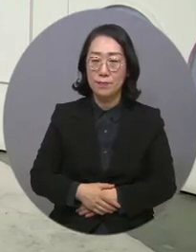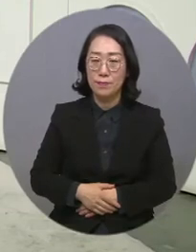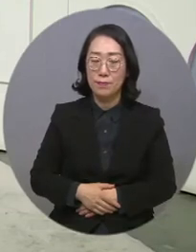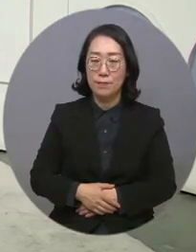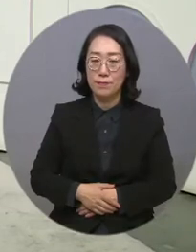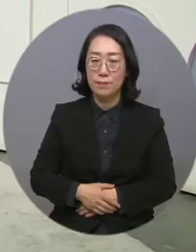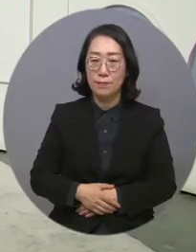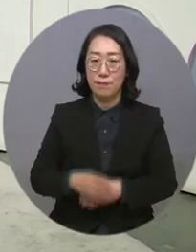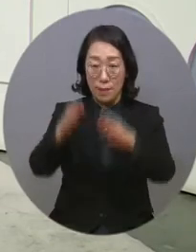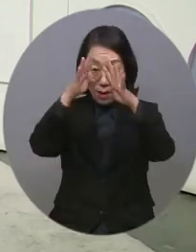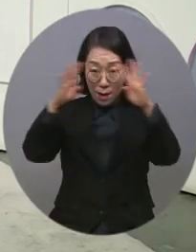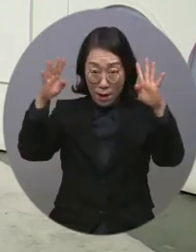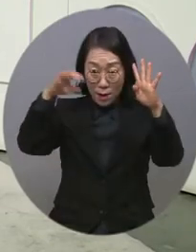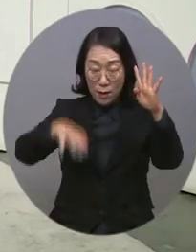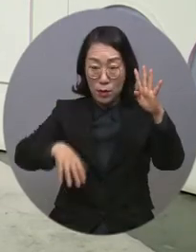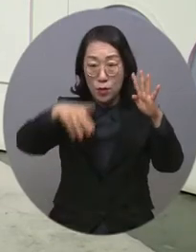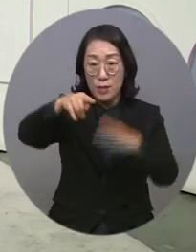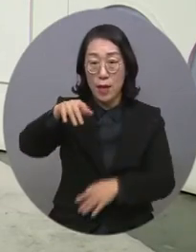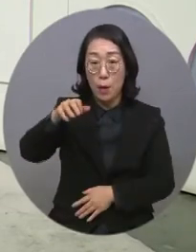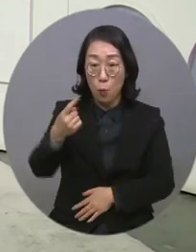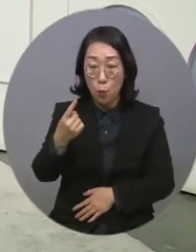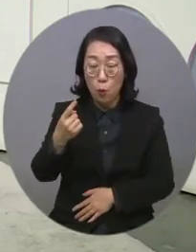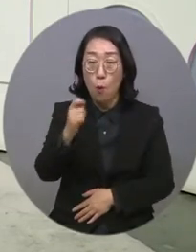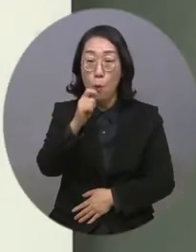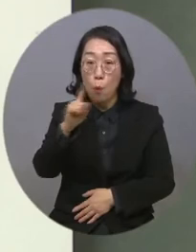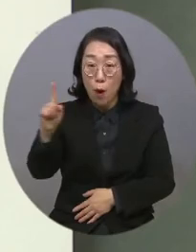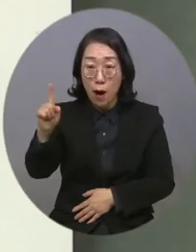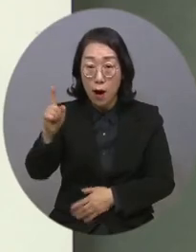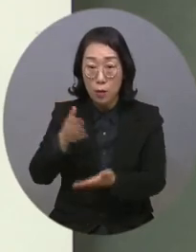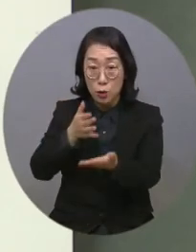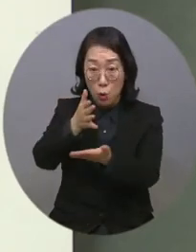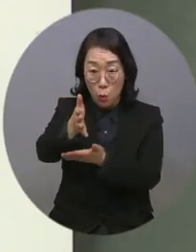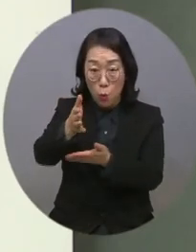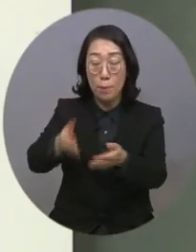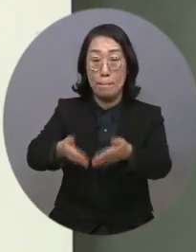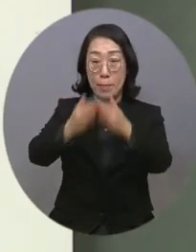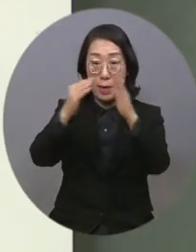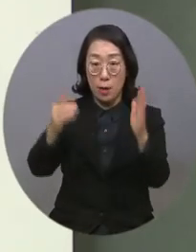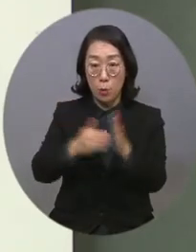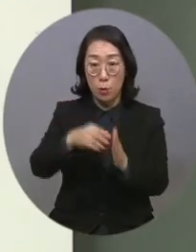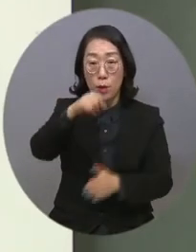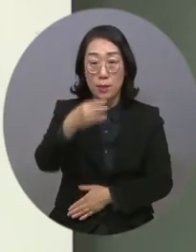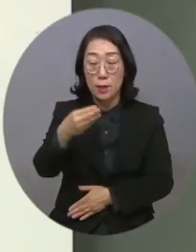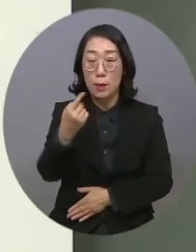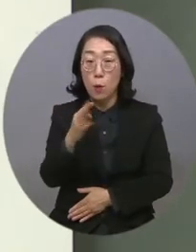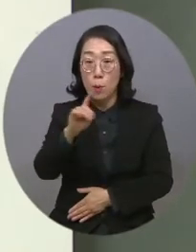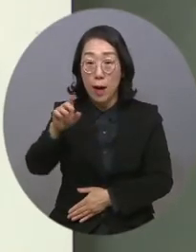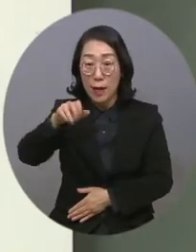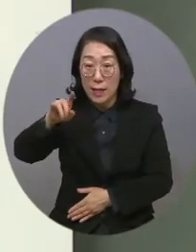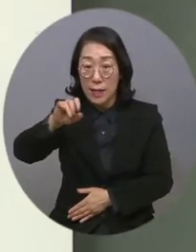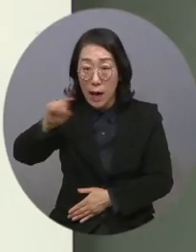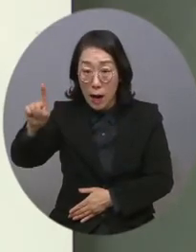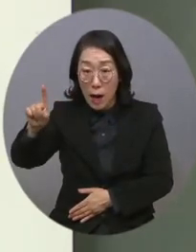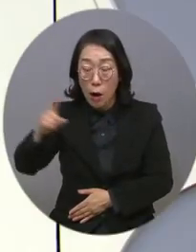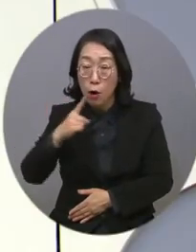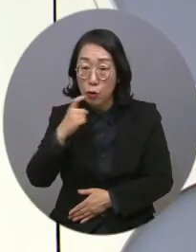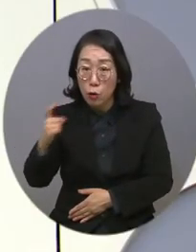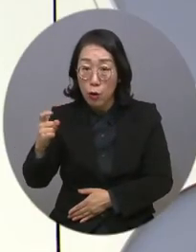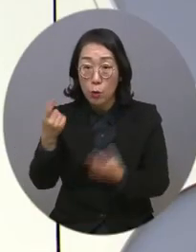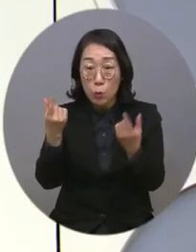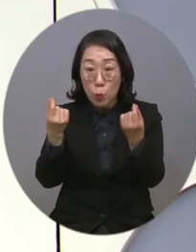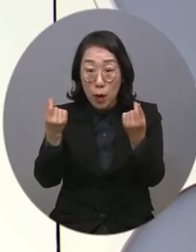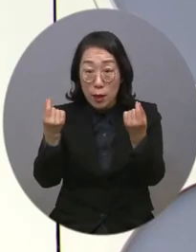모교의 체코학과를 만드시고 이제 슬로바키아어는 체코어하고 똑같죠?